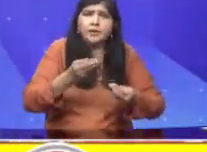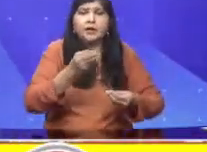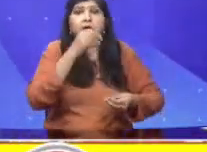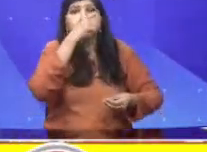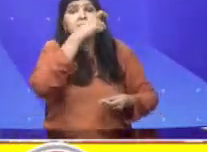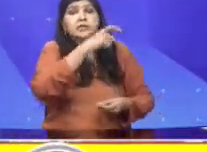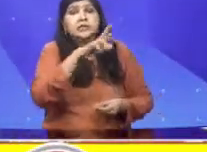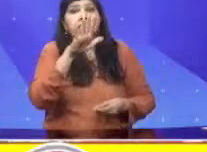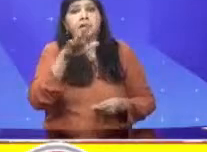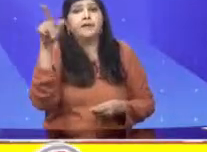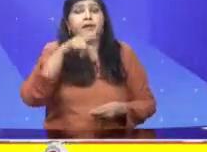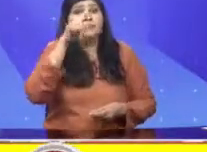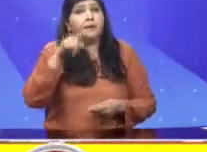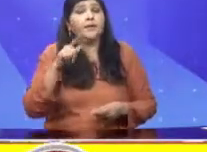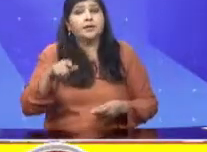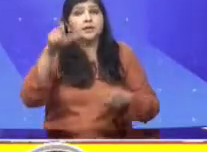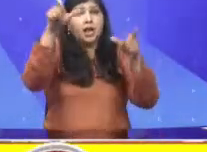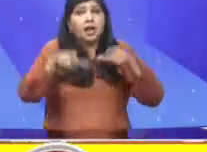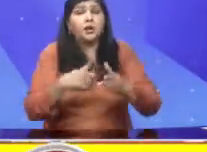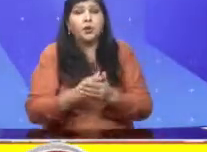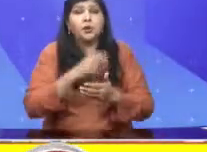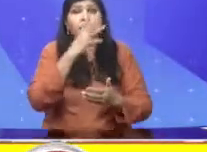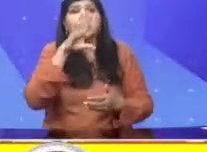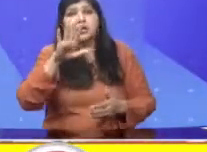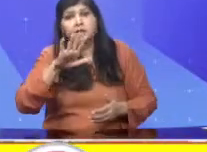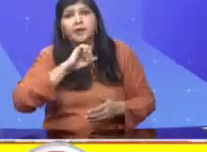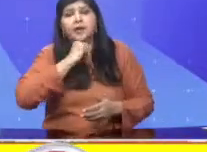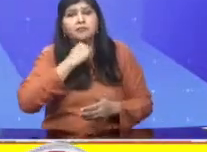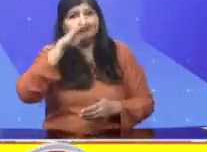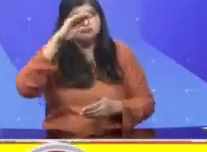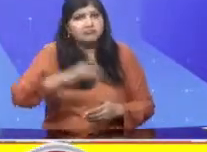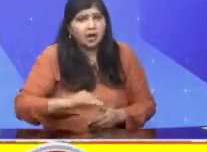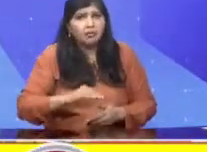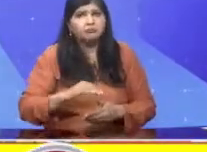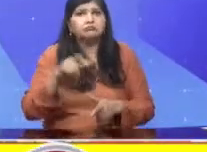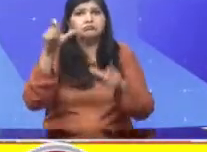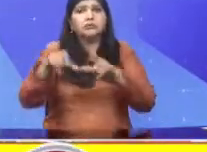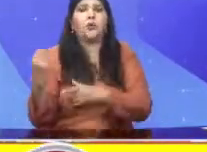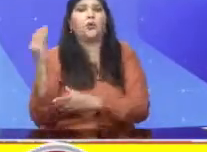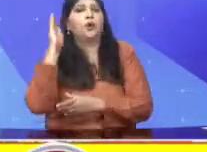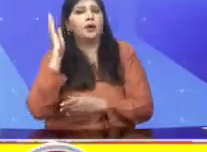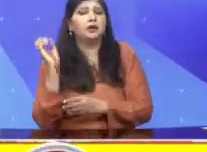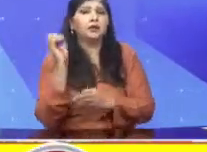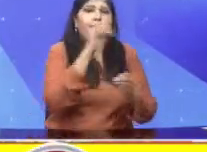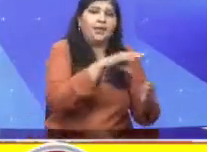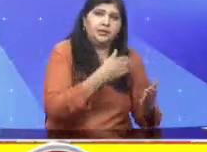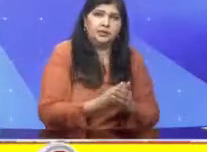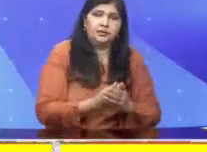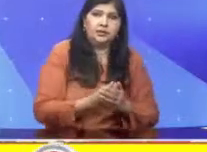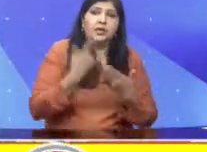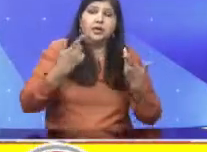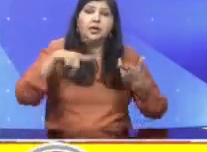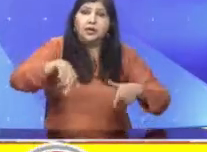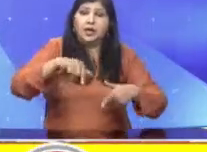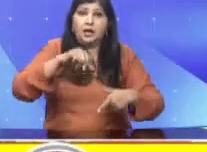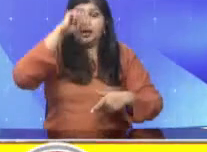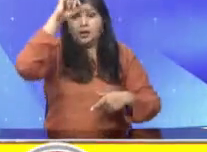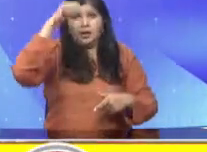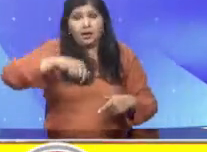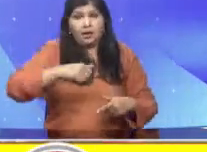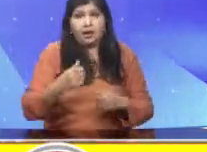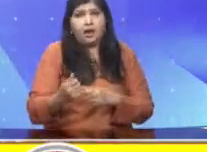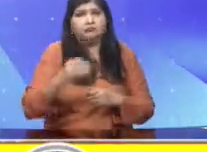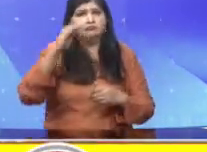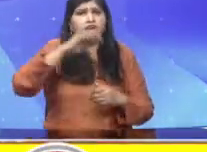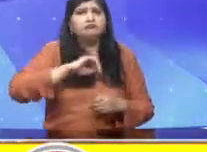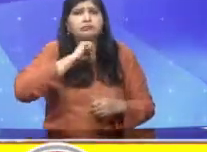75 प्रतिशत लोग 35 वरस की आयुश से कमके होते ह यानि भारत की युवाशक्ति